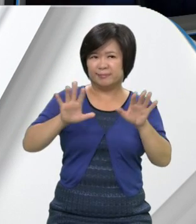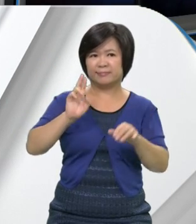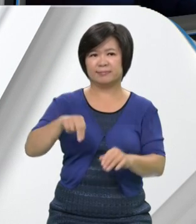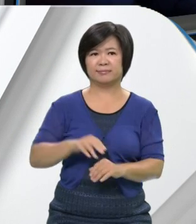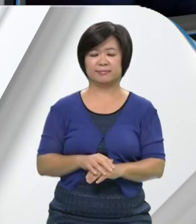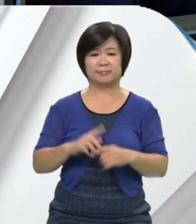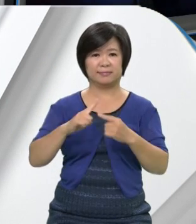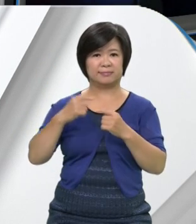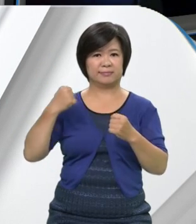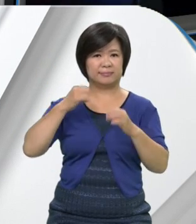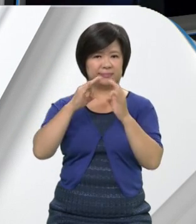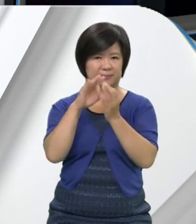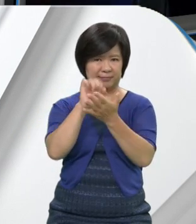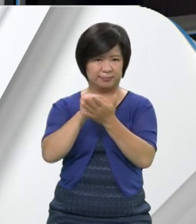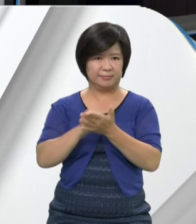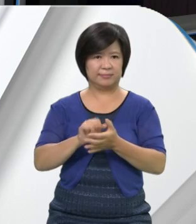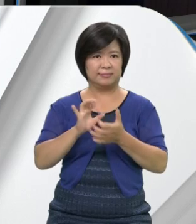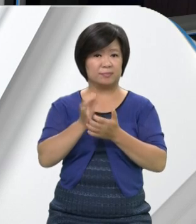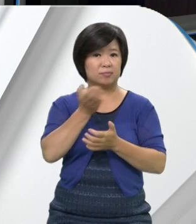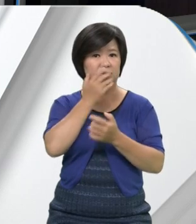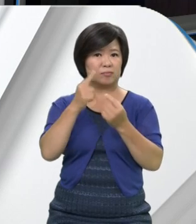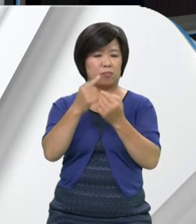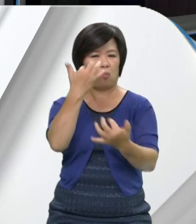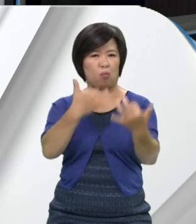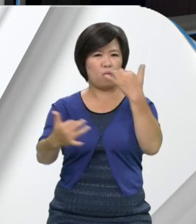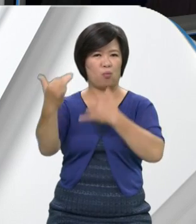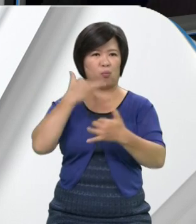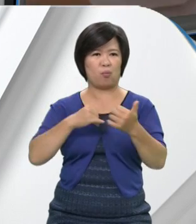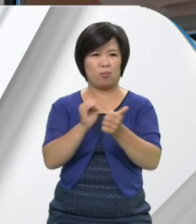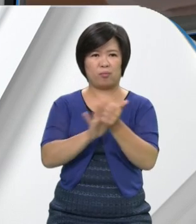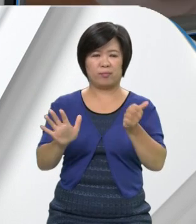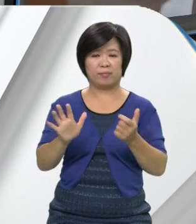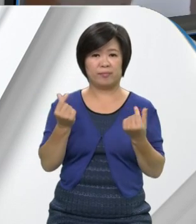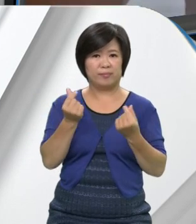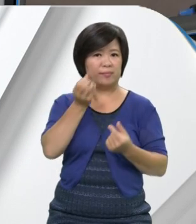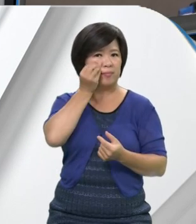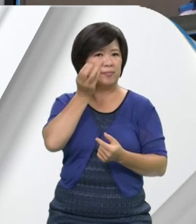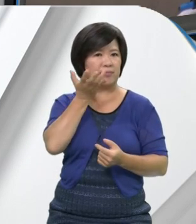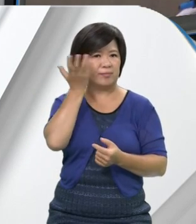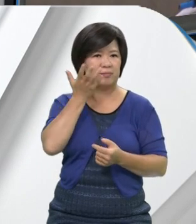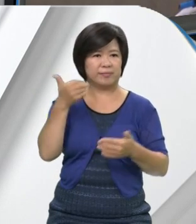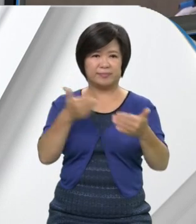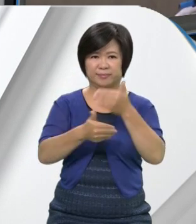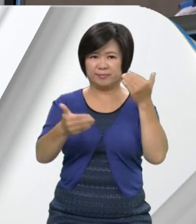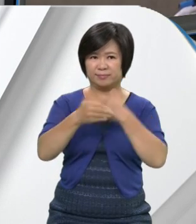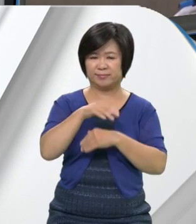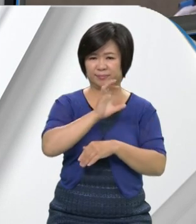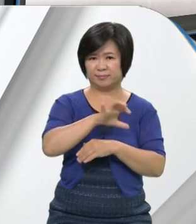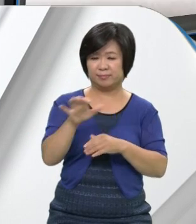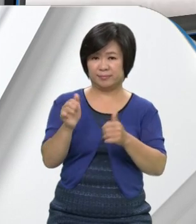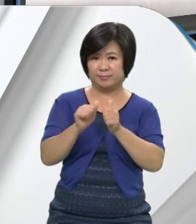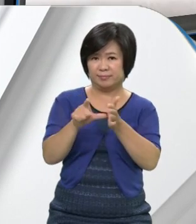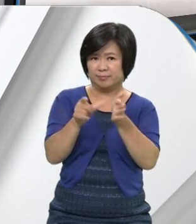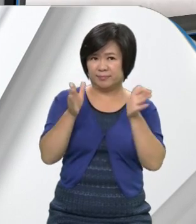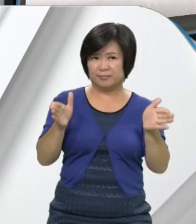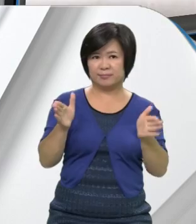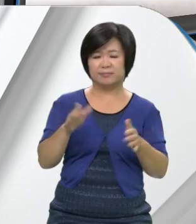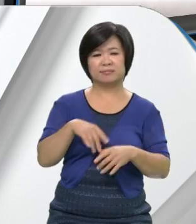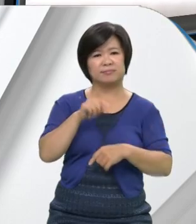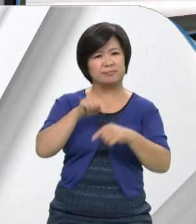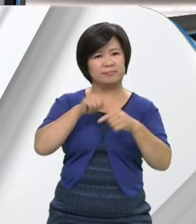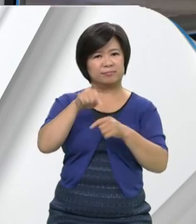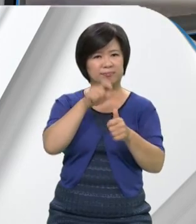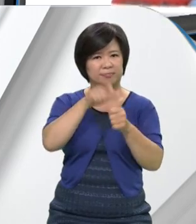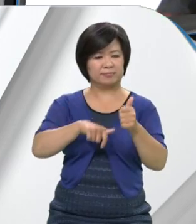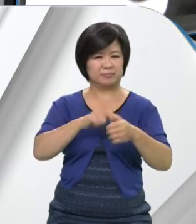只有研究员行调查，受到旅游人潮带动的影响，其中像观光业、木桥交通业，比赛期间桃园的